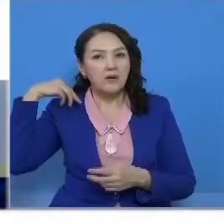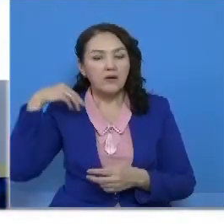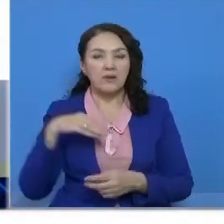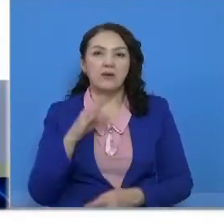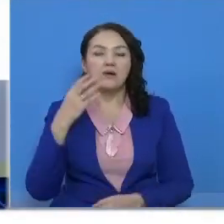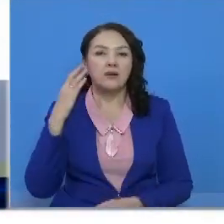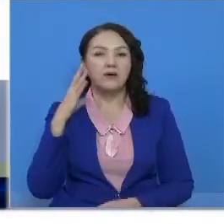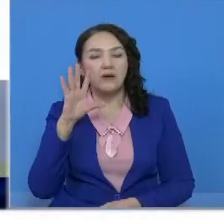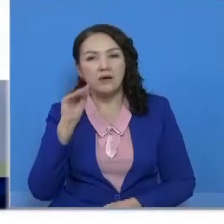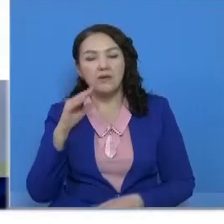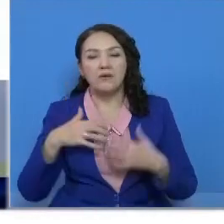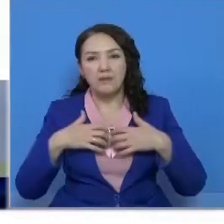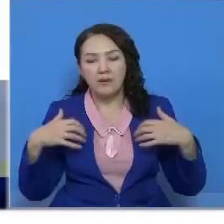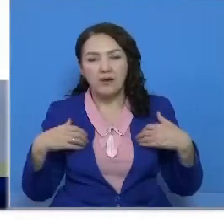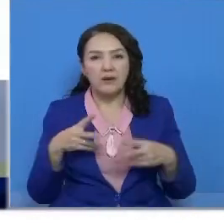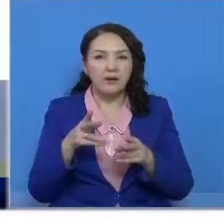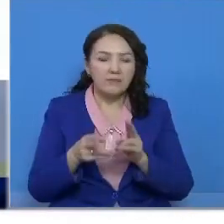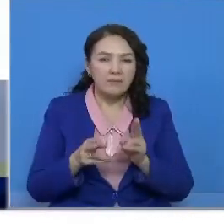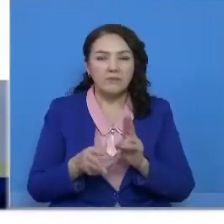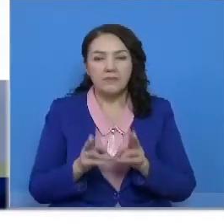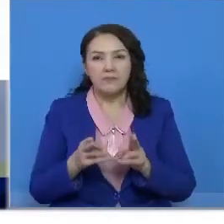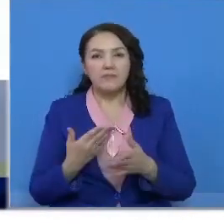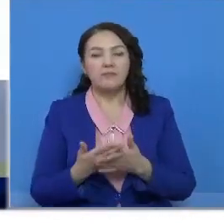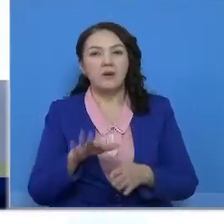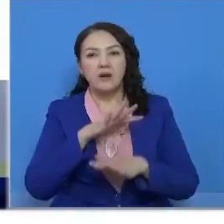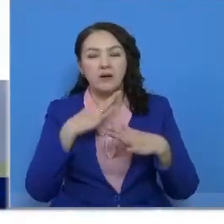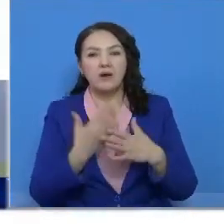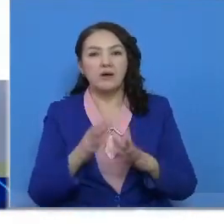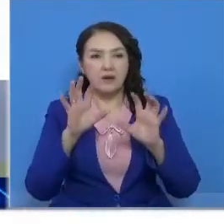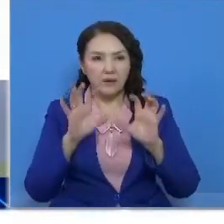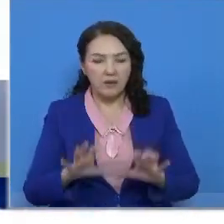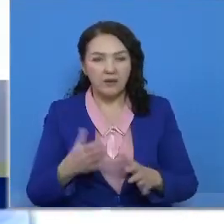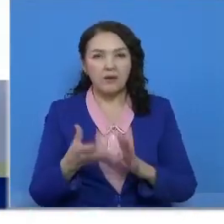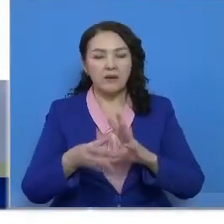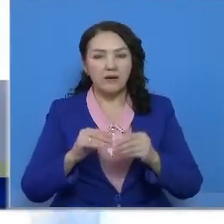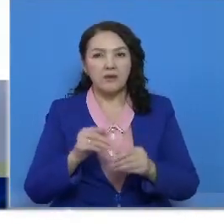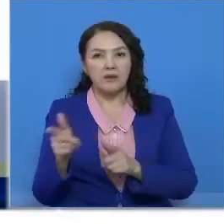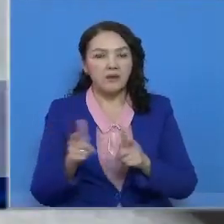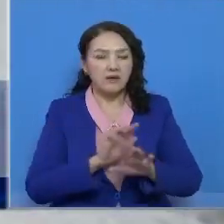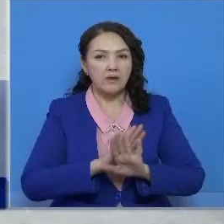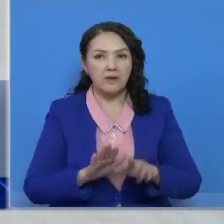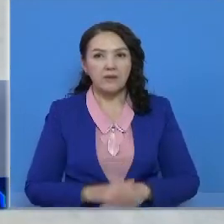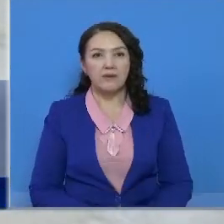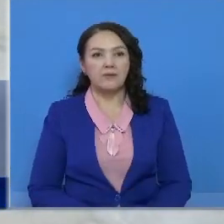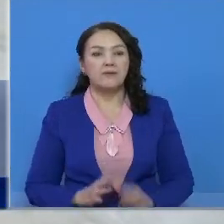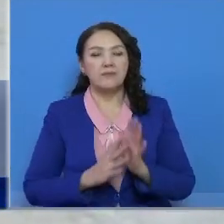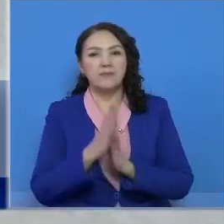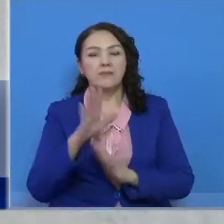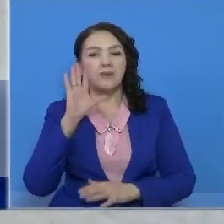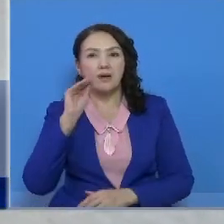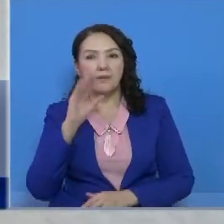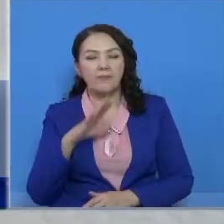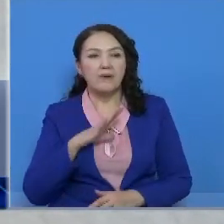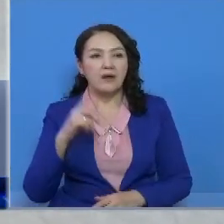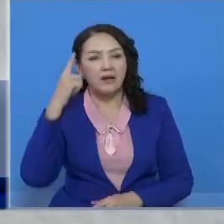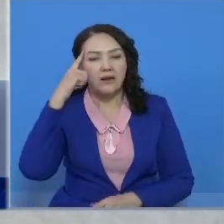животные стерилизовано или кастрировано конечно много сложностей с реализацией нового закона так как наше общество не готово к нему рост числа бродячих